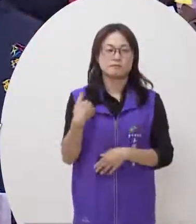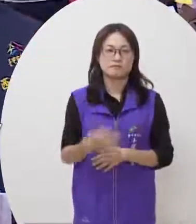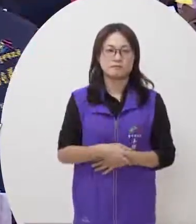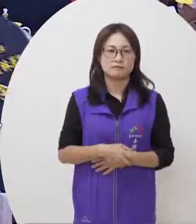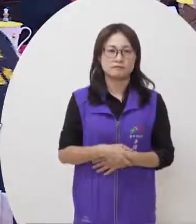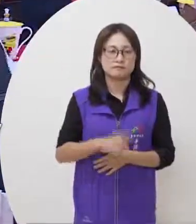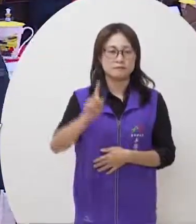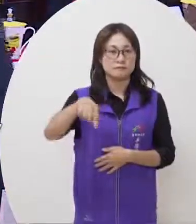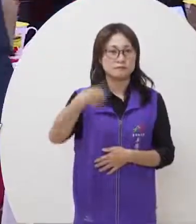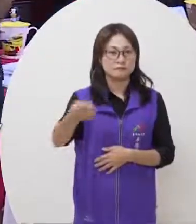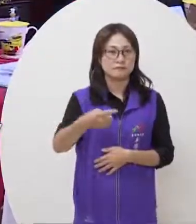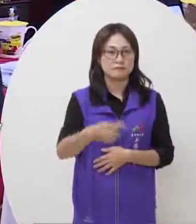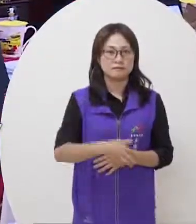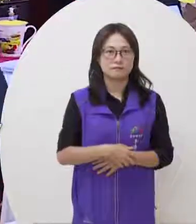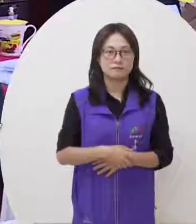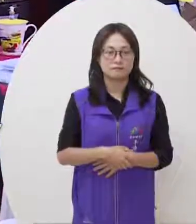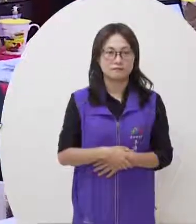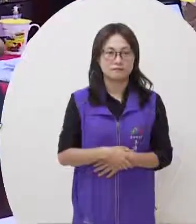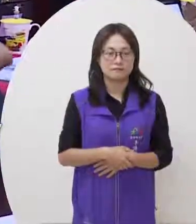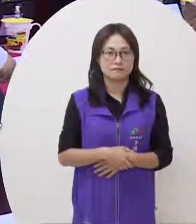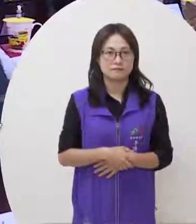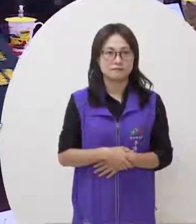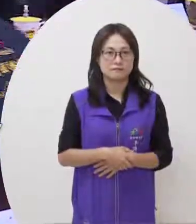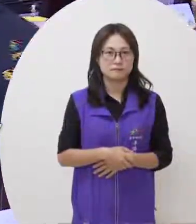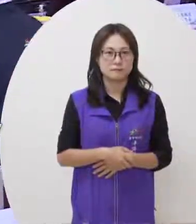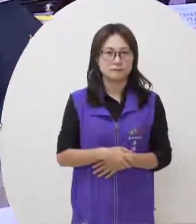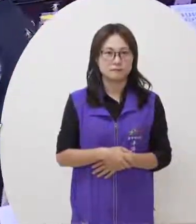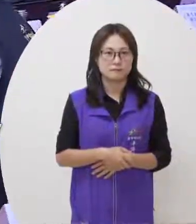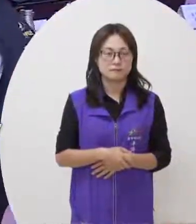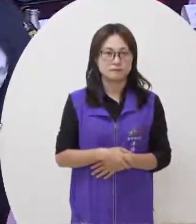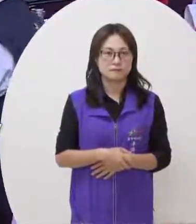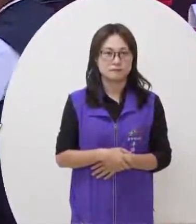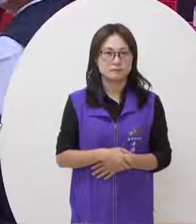清真里长哈，高大哥来，谢谢。